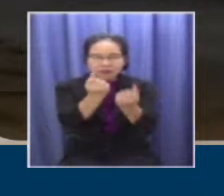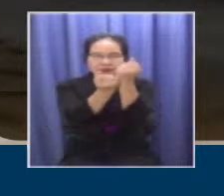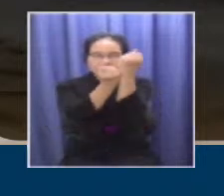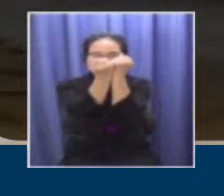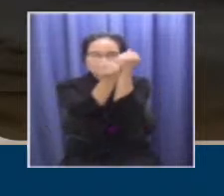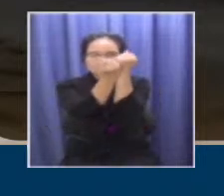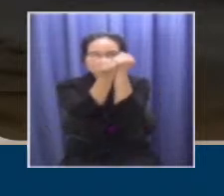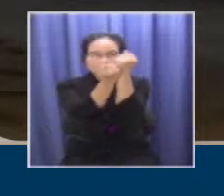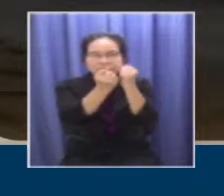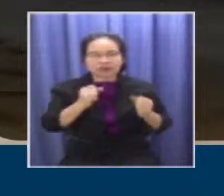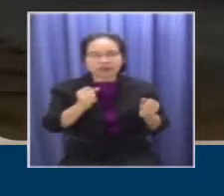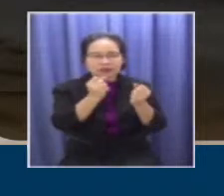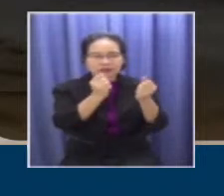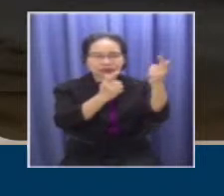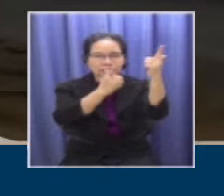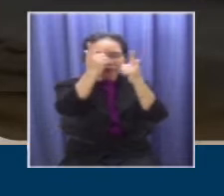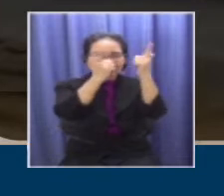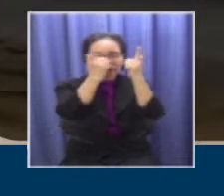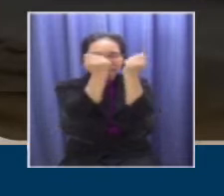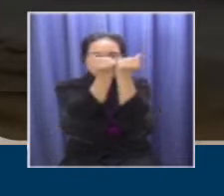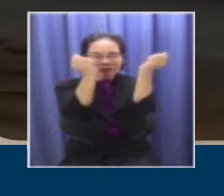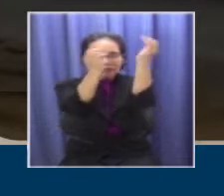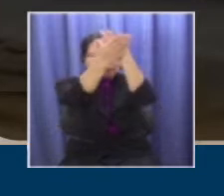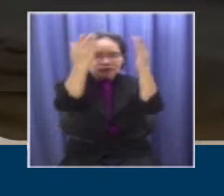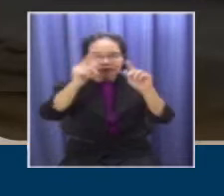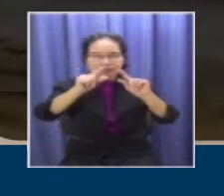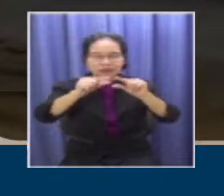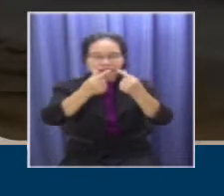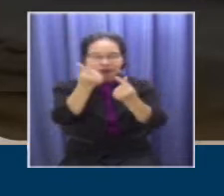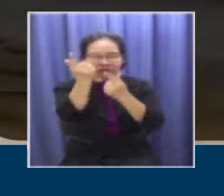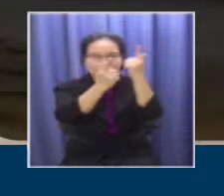yerebu nyina wo twerɛ kronkron mu twerɛ kronkron ne se